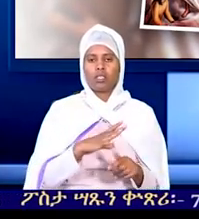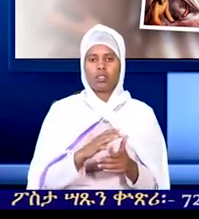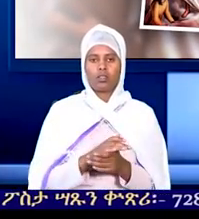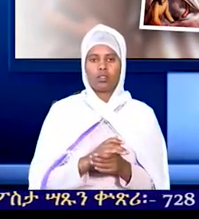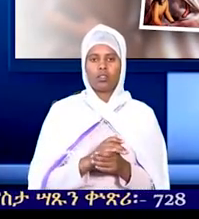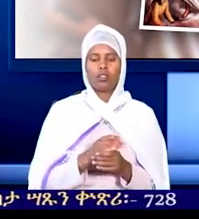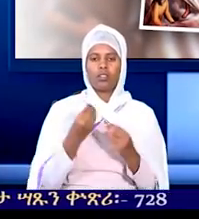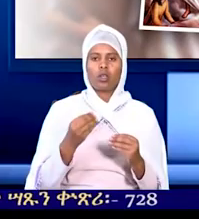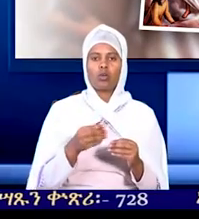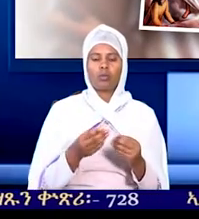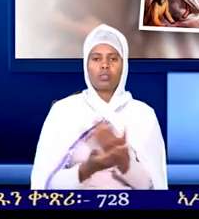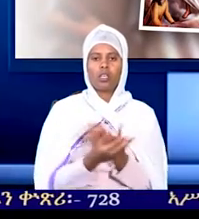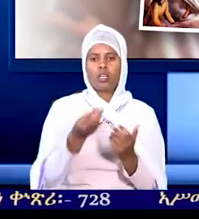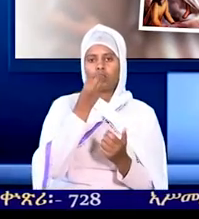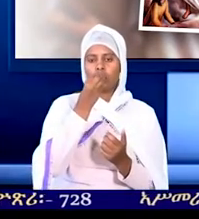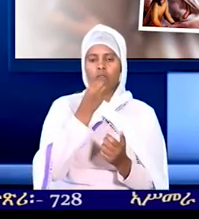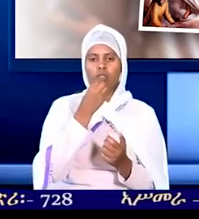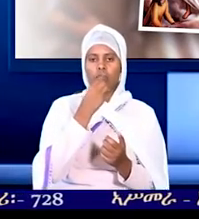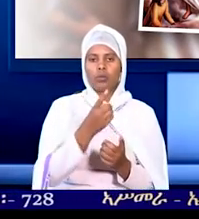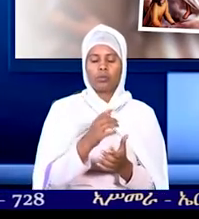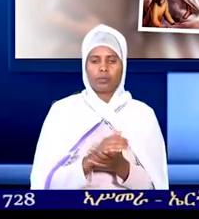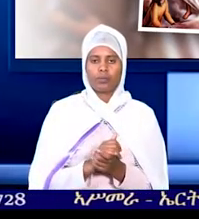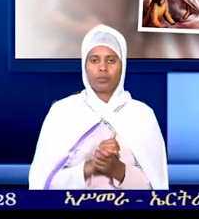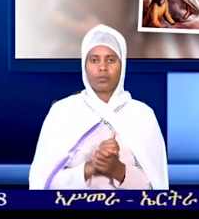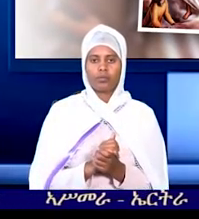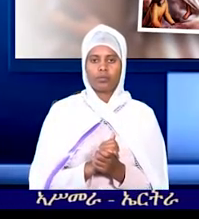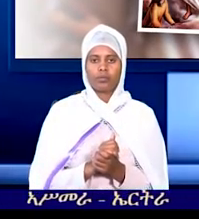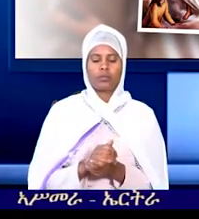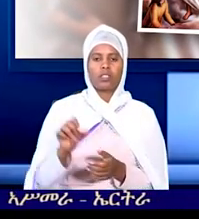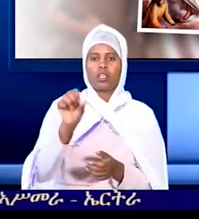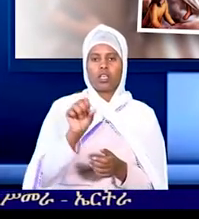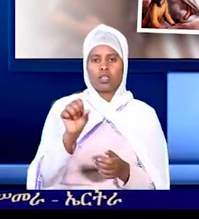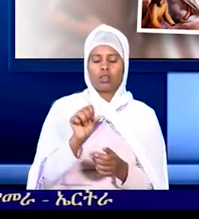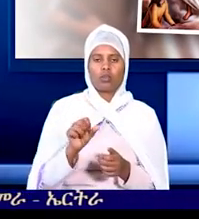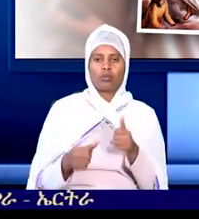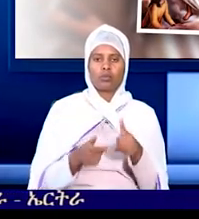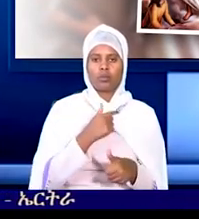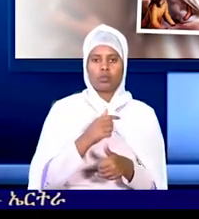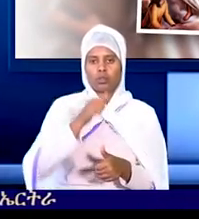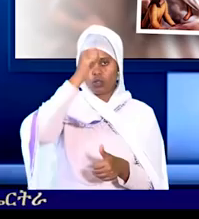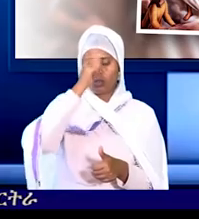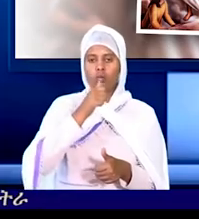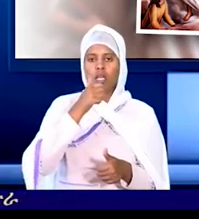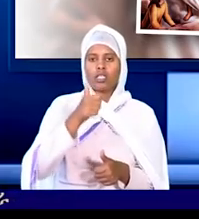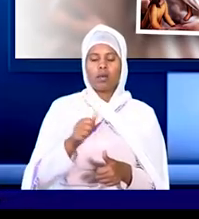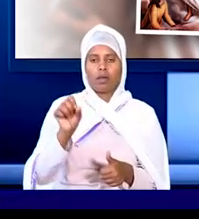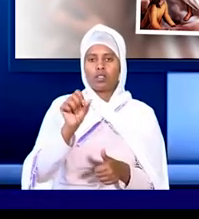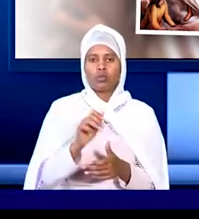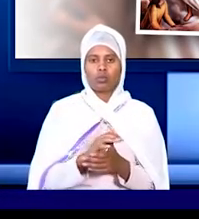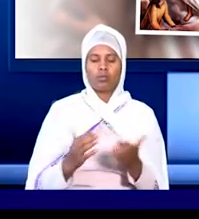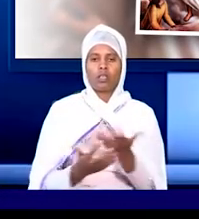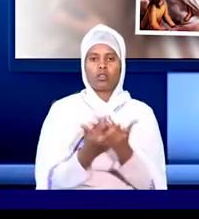ናብ ኣዴና ሄዋን ክመፅእ ከኣለ እንታይ ኮንኩም ካብዚ ዘይትበልዑም ብማለት ክሓቶም